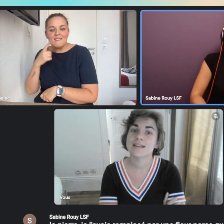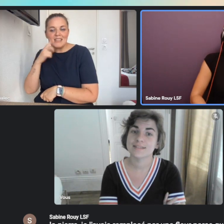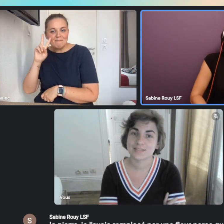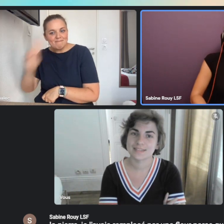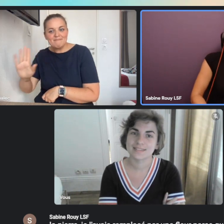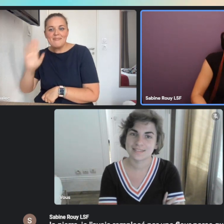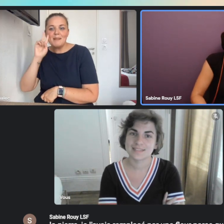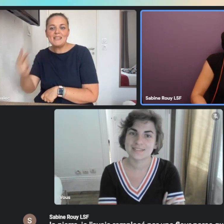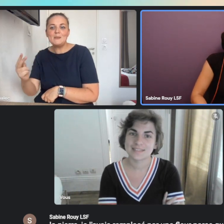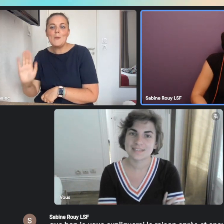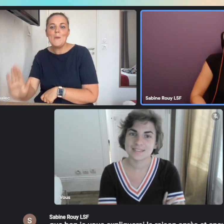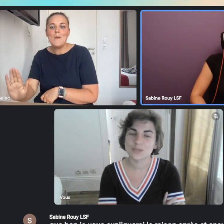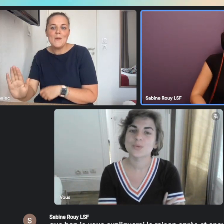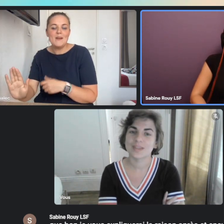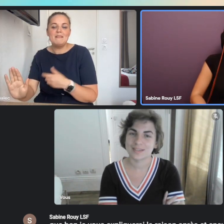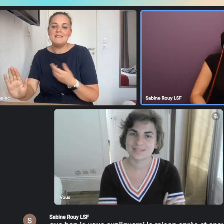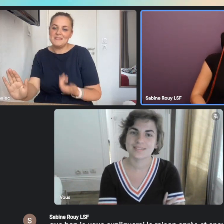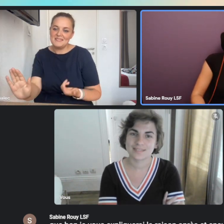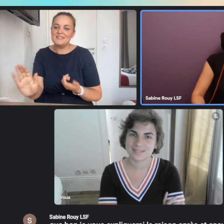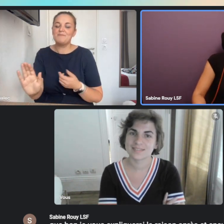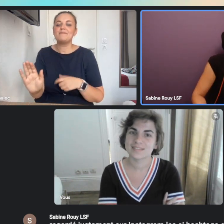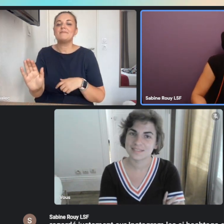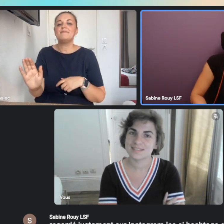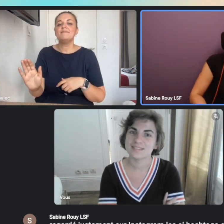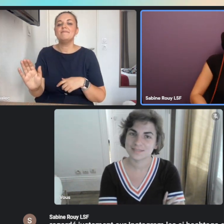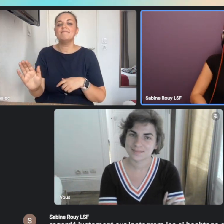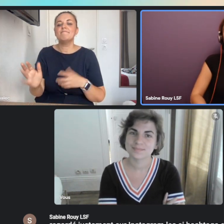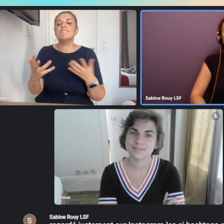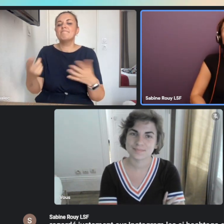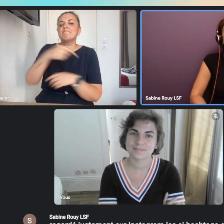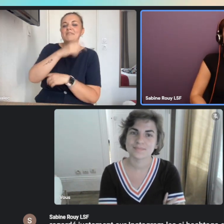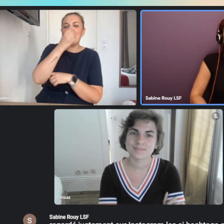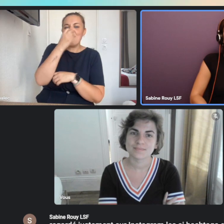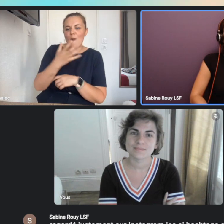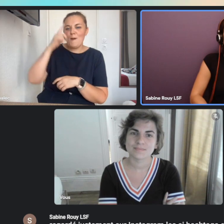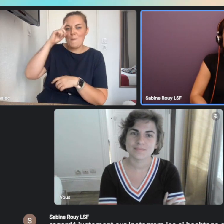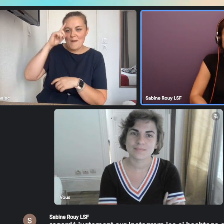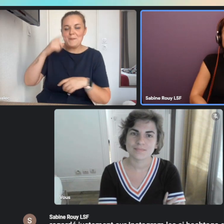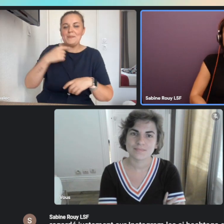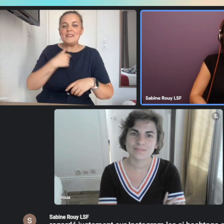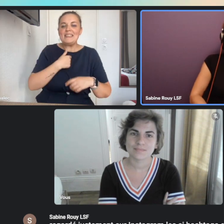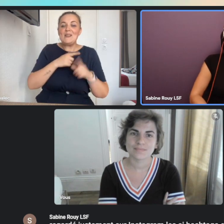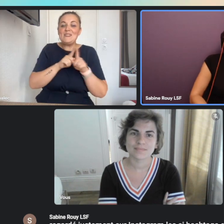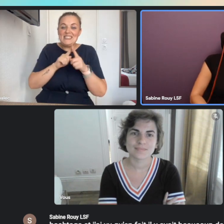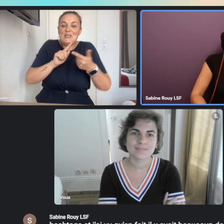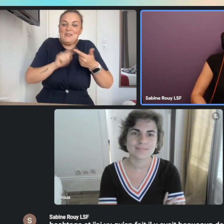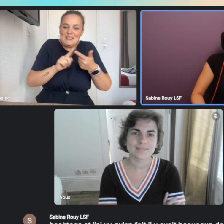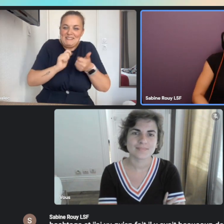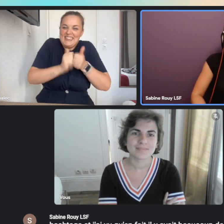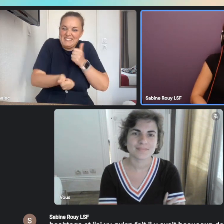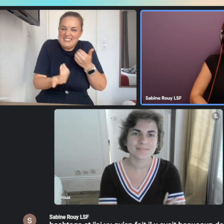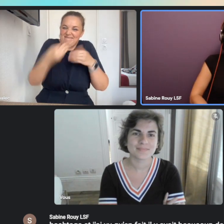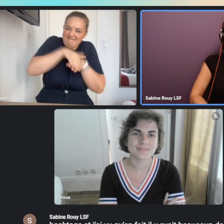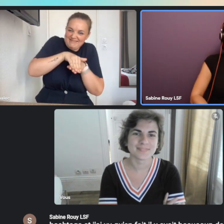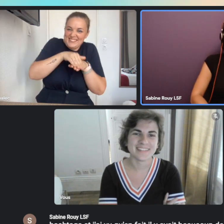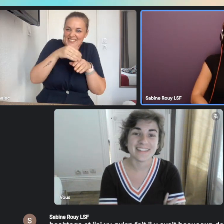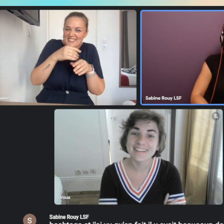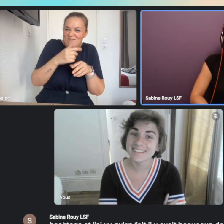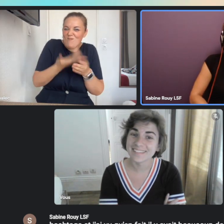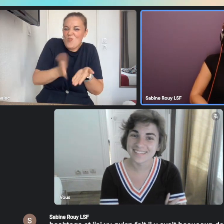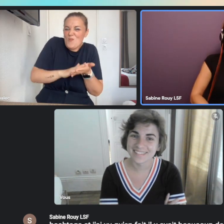peu du lance-pierre. Je trouvais ça intéressant parce que justement, c'est une vision des choses, qui était mise en avant et donc la fleur, pourquoi? Parce